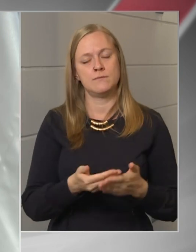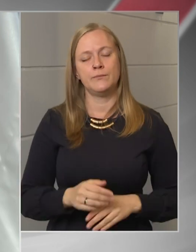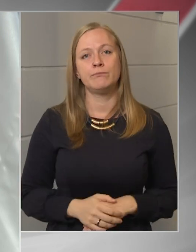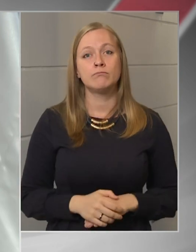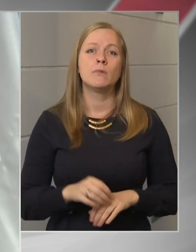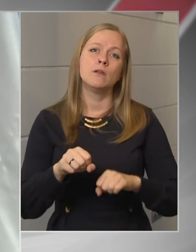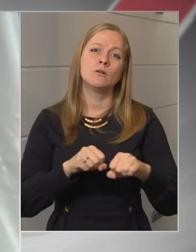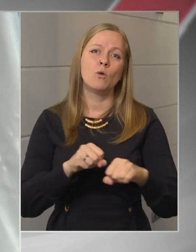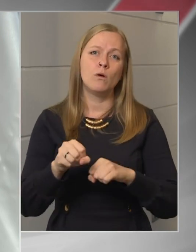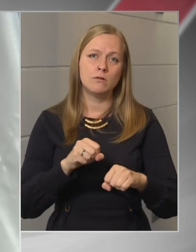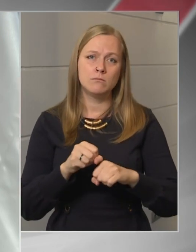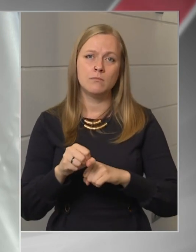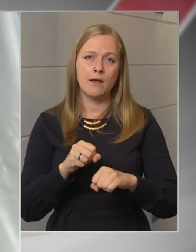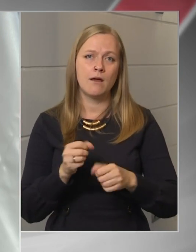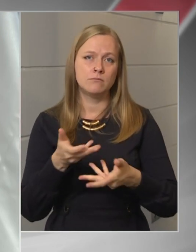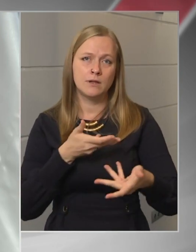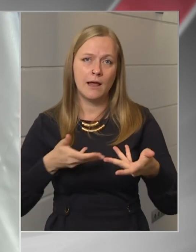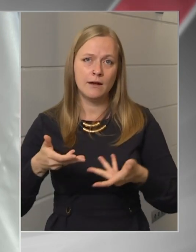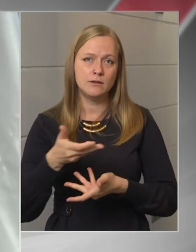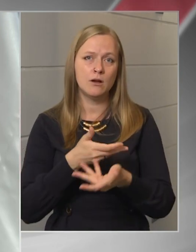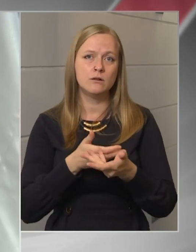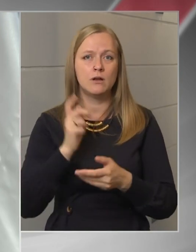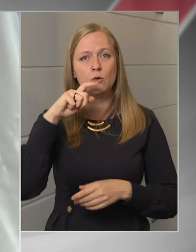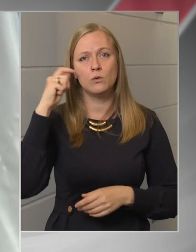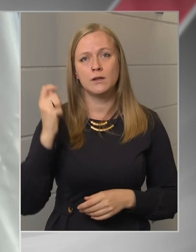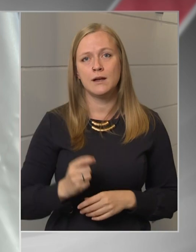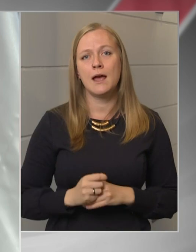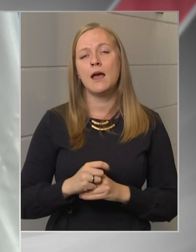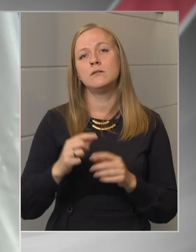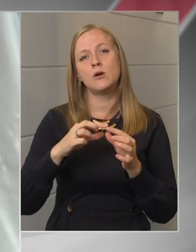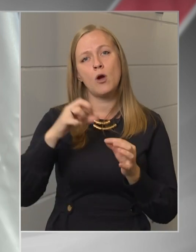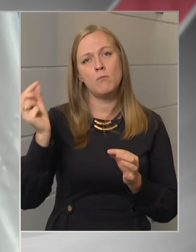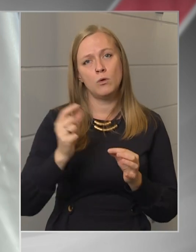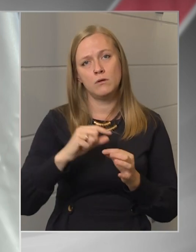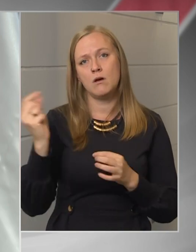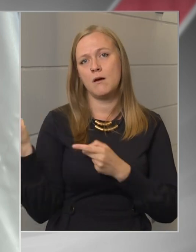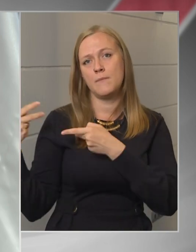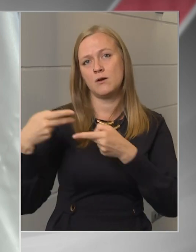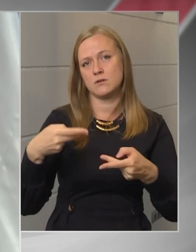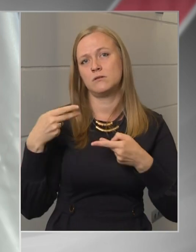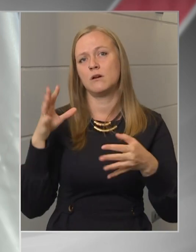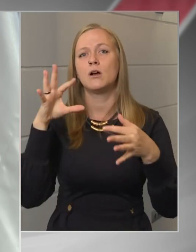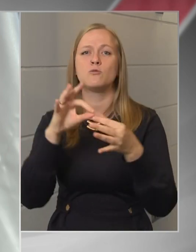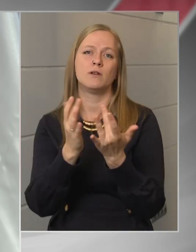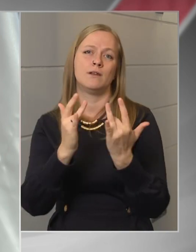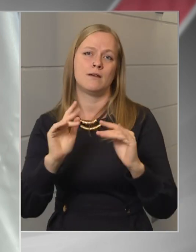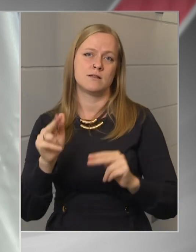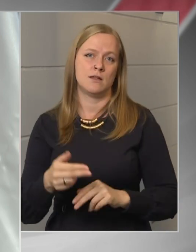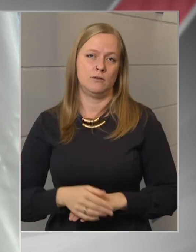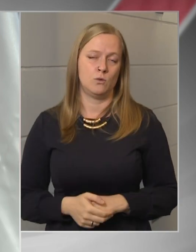Kormány tárgyalt a ukrán gabona behozatal a kapcsolatos helyzetről.